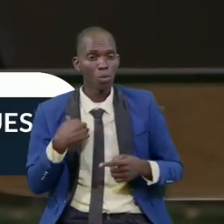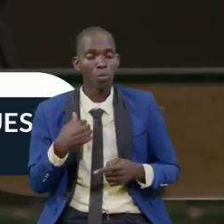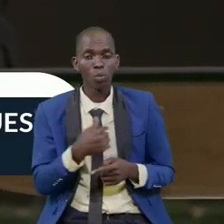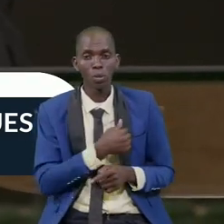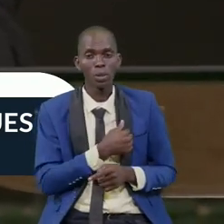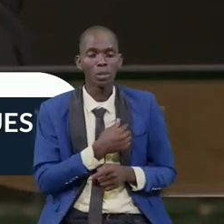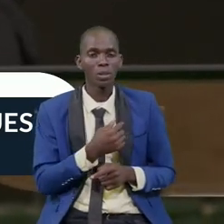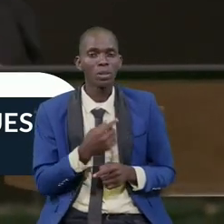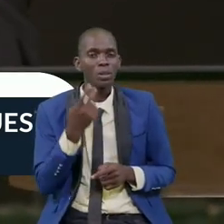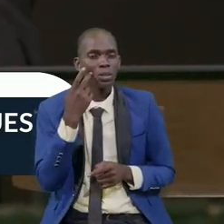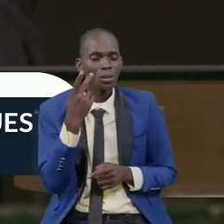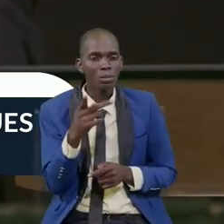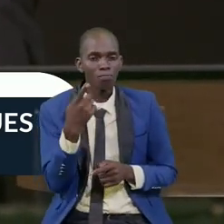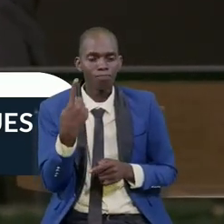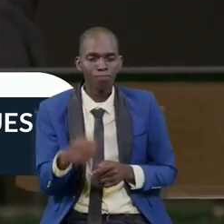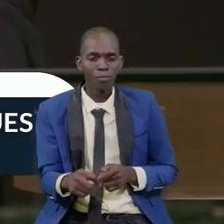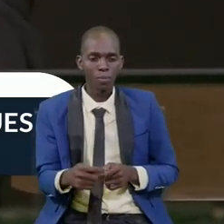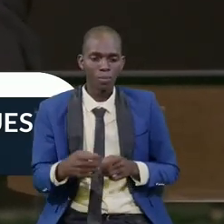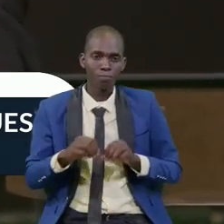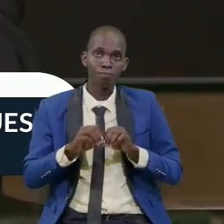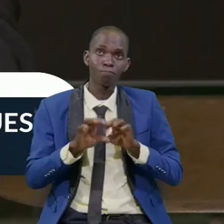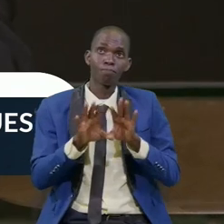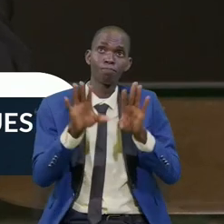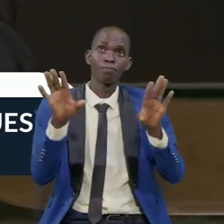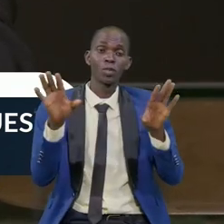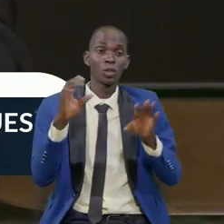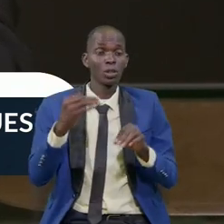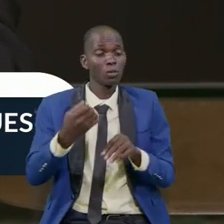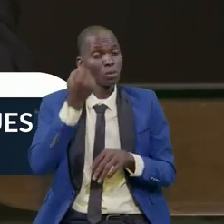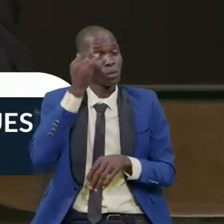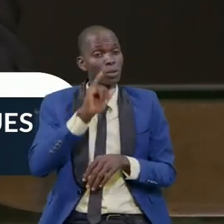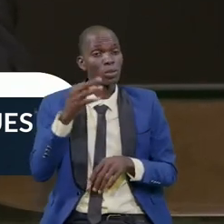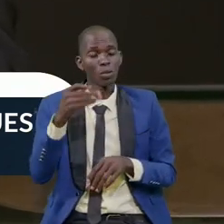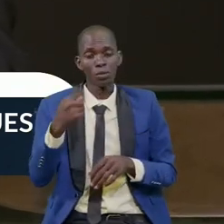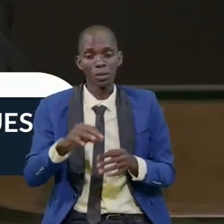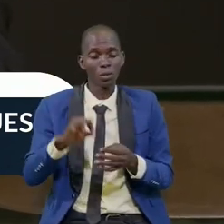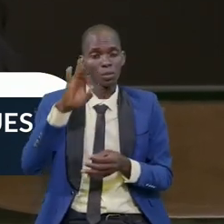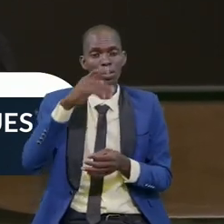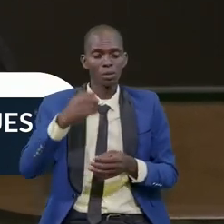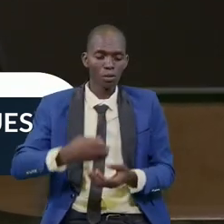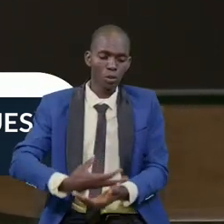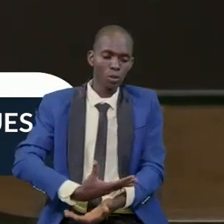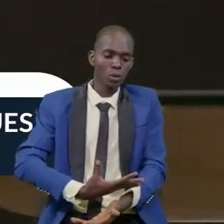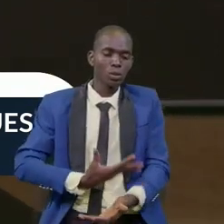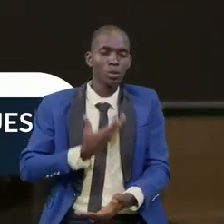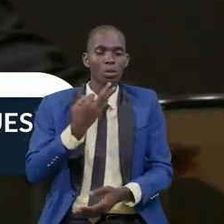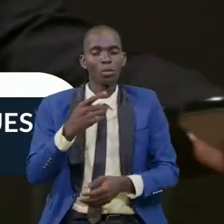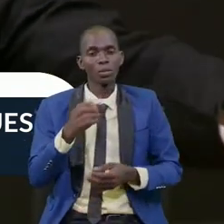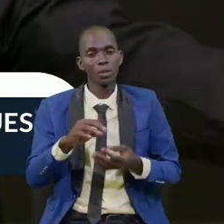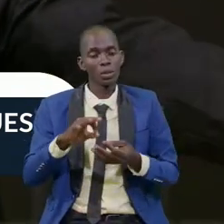feu brillant. Lorsque nous recevons l'illumination de l'esprit